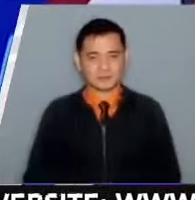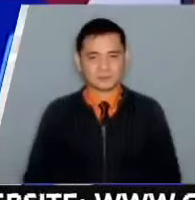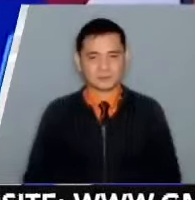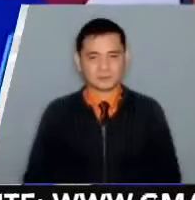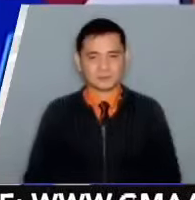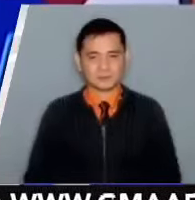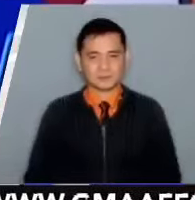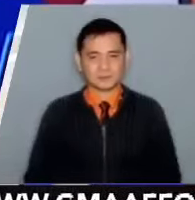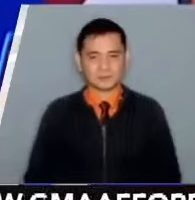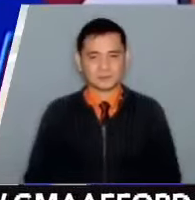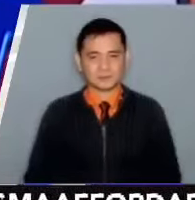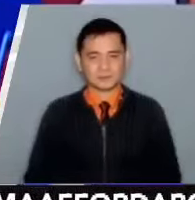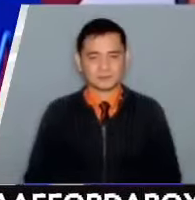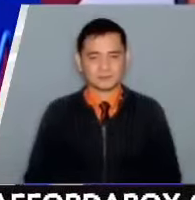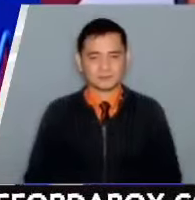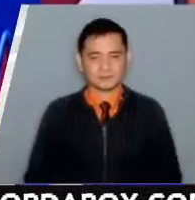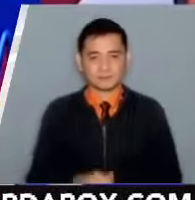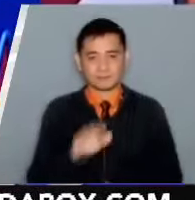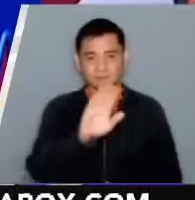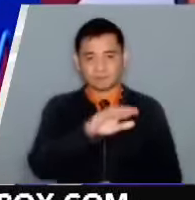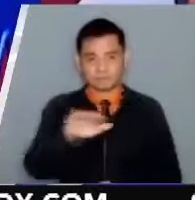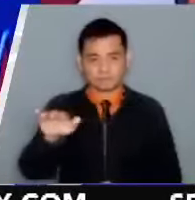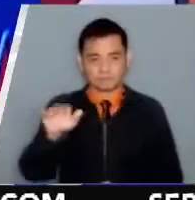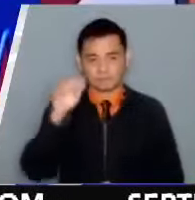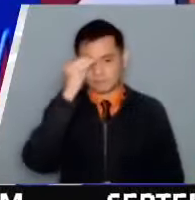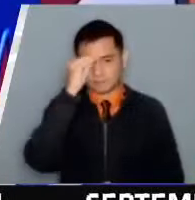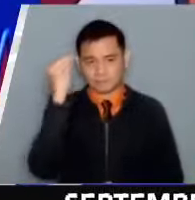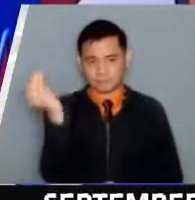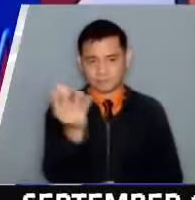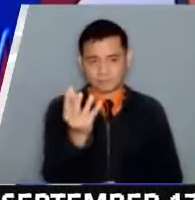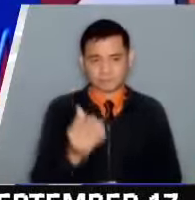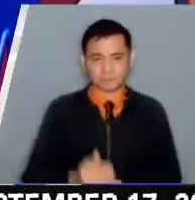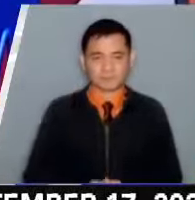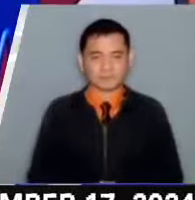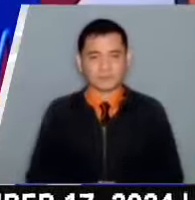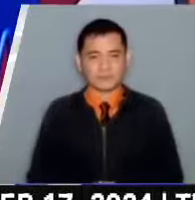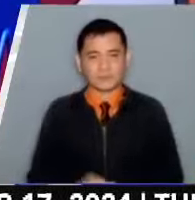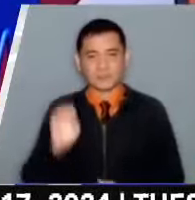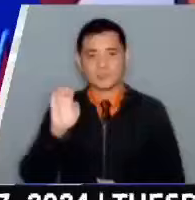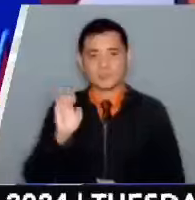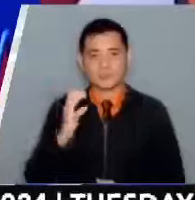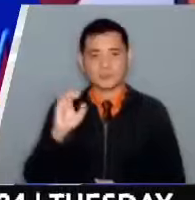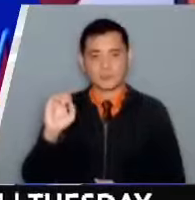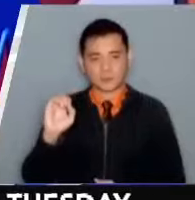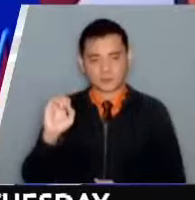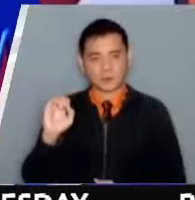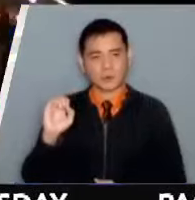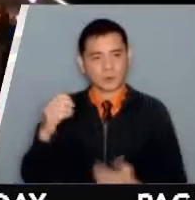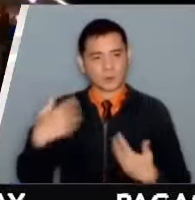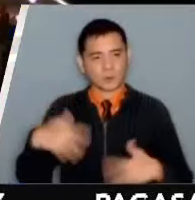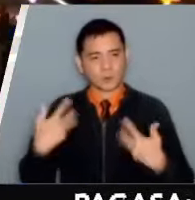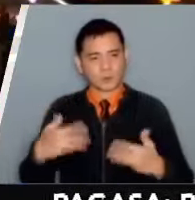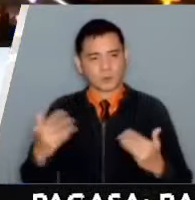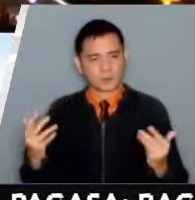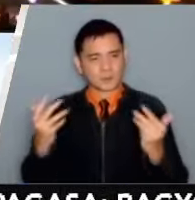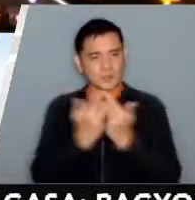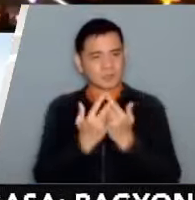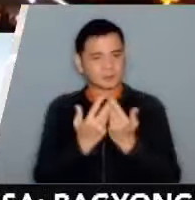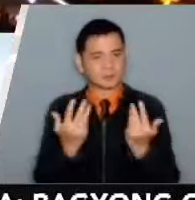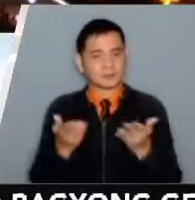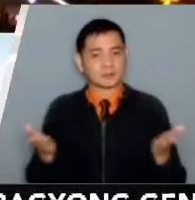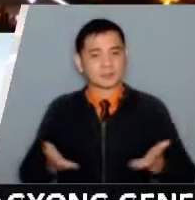Hindi lang makukulay at kamangha-mangha, kundi eco-friendly rin ang mga tampok na obra sa Singapore. Yan